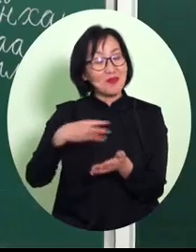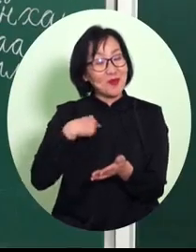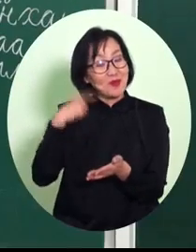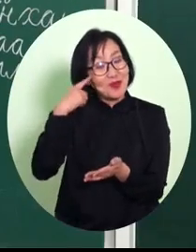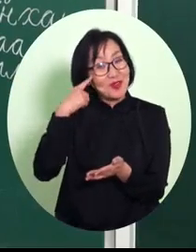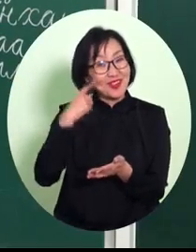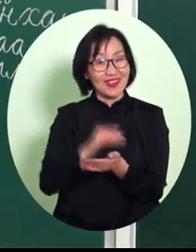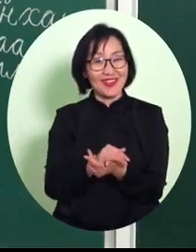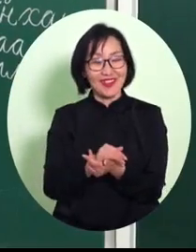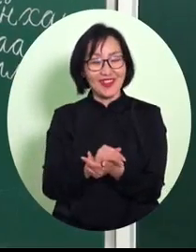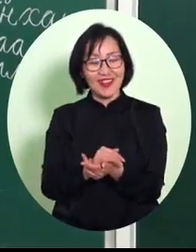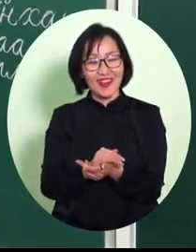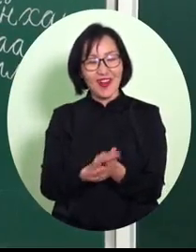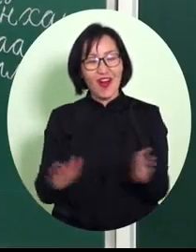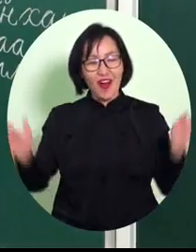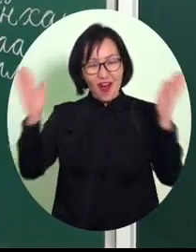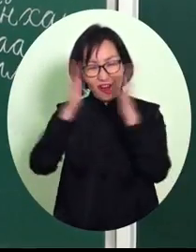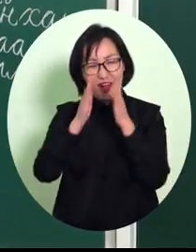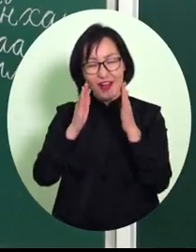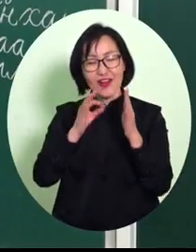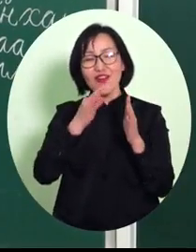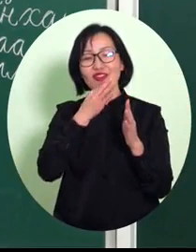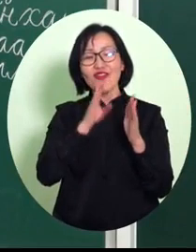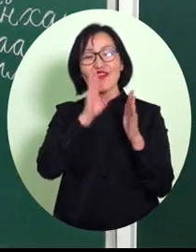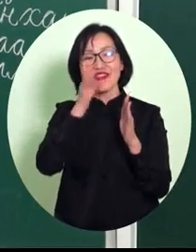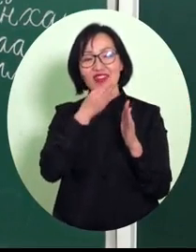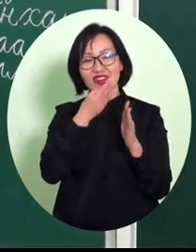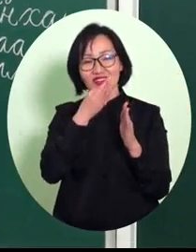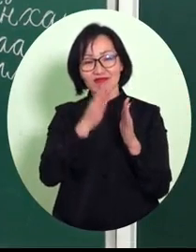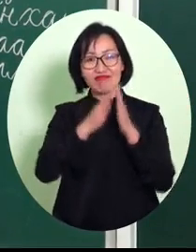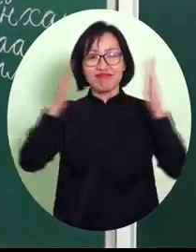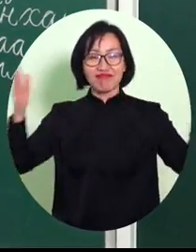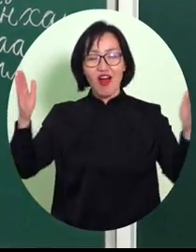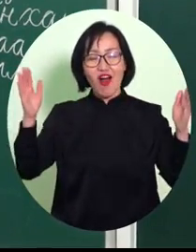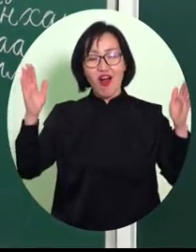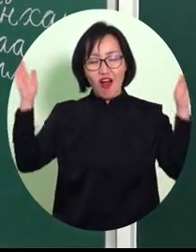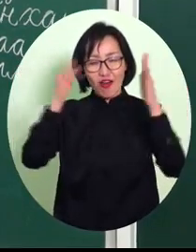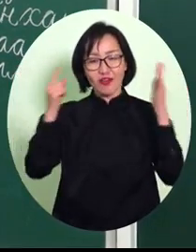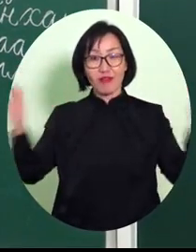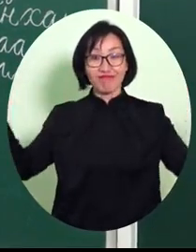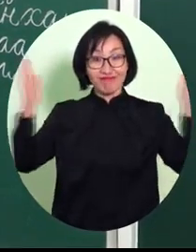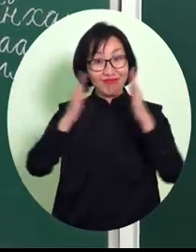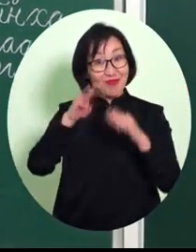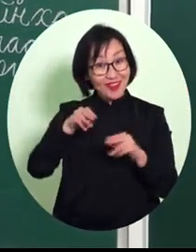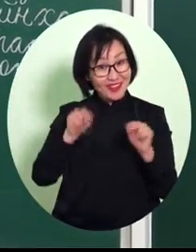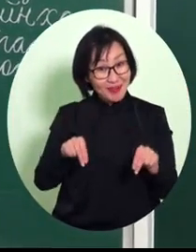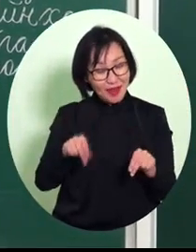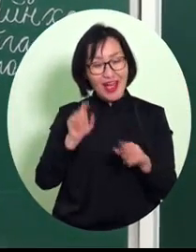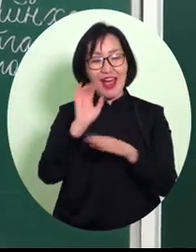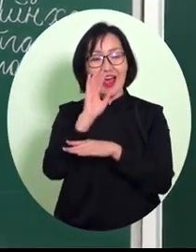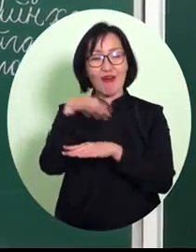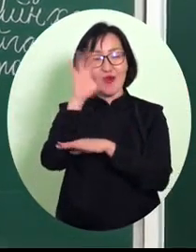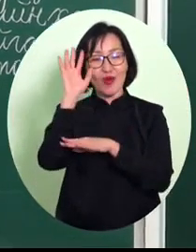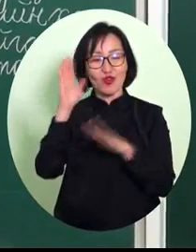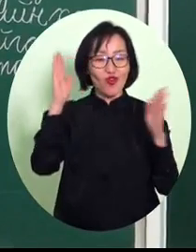магадгүй. Өглөө эрт болдог, арайх арай харахгүй болдог тий. Ийм маягаар энэ хаврын үйлрэлд бас маш олон